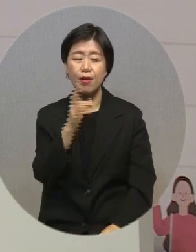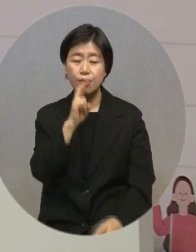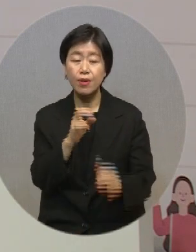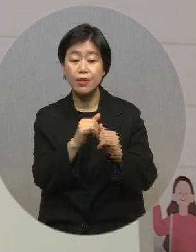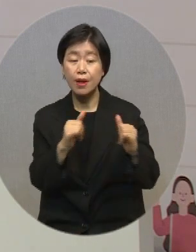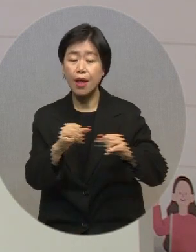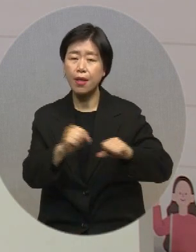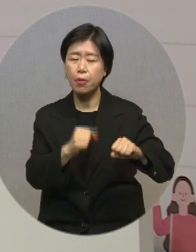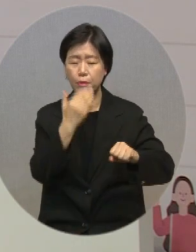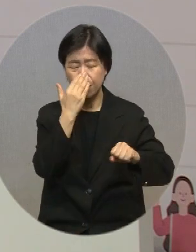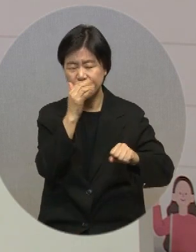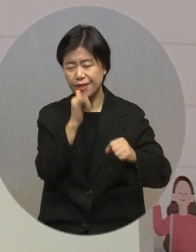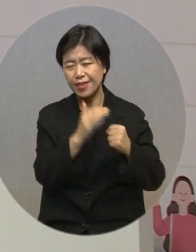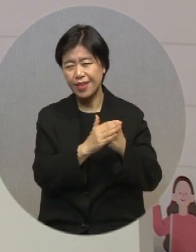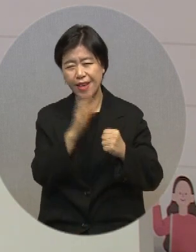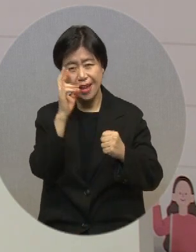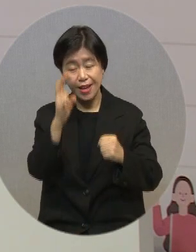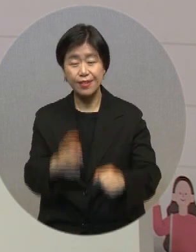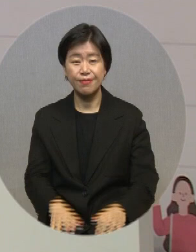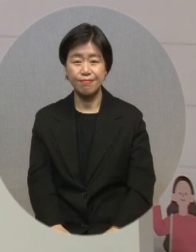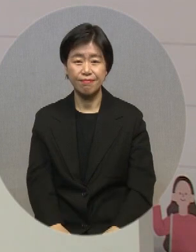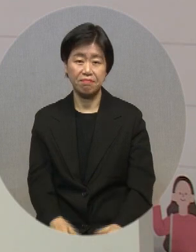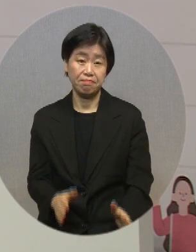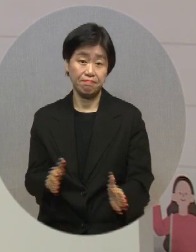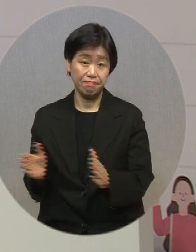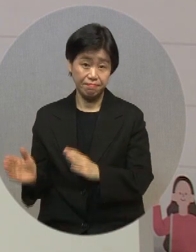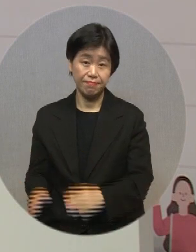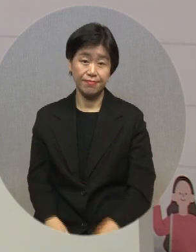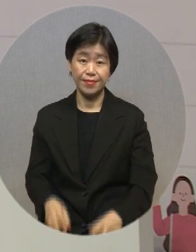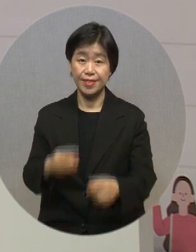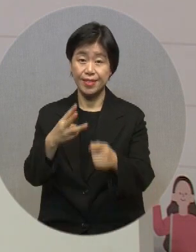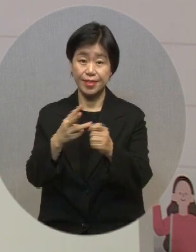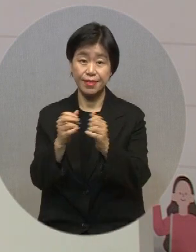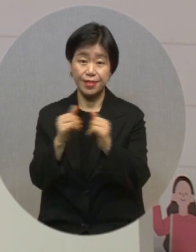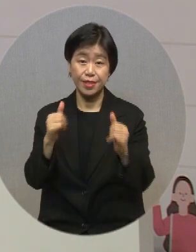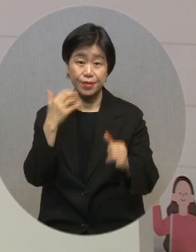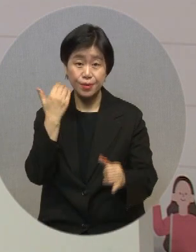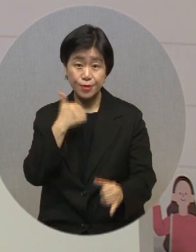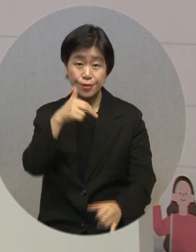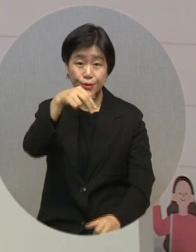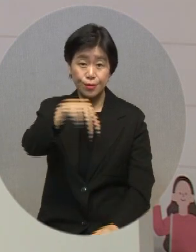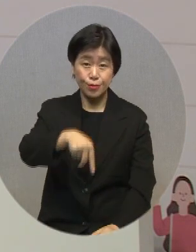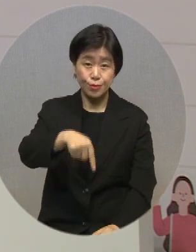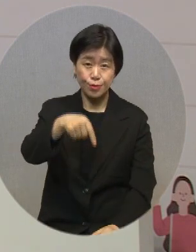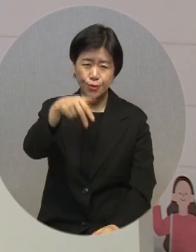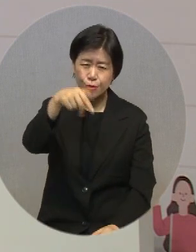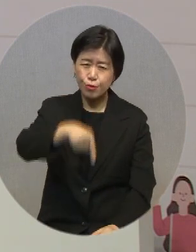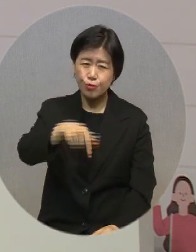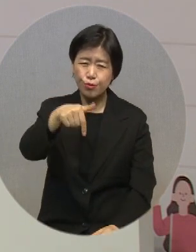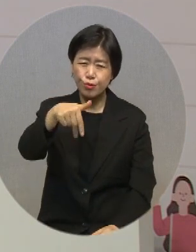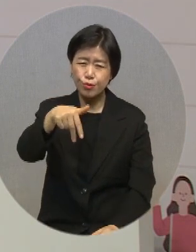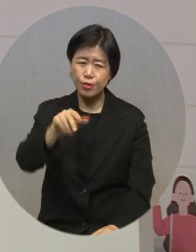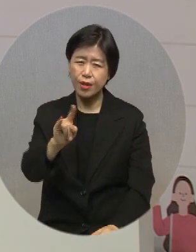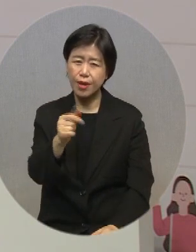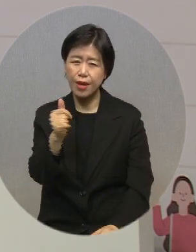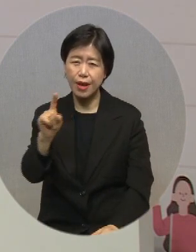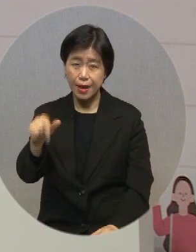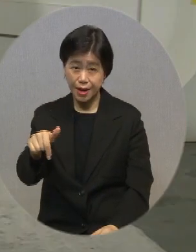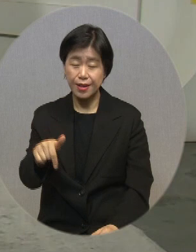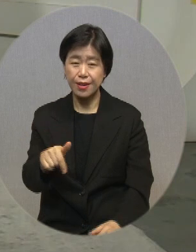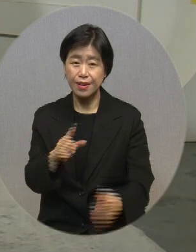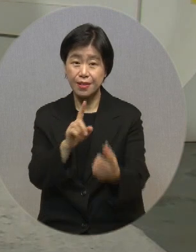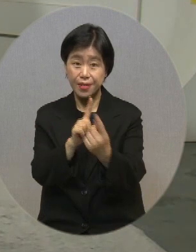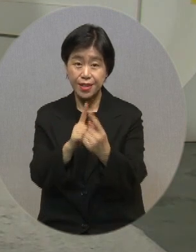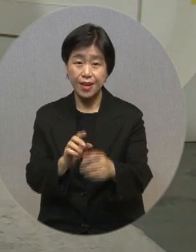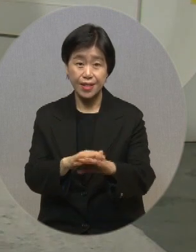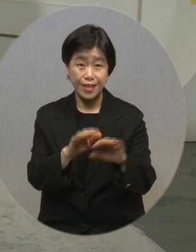이번에 이제 어르신 부문 세 번째 출연자 서울 강서구에 사시는 주재양님을 한번 만나보겠습니다. 안녕하십니까? 안녕하세요. 반갑습니다.